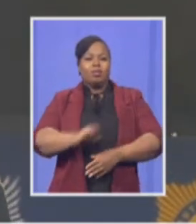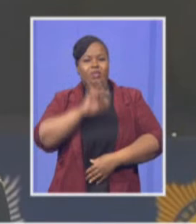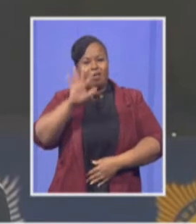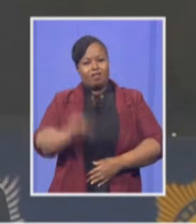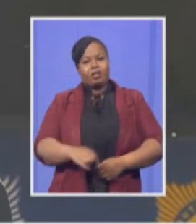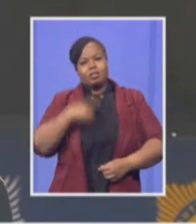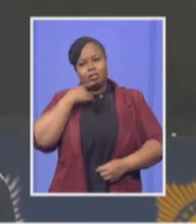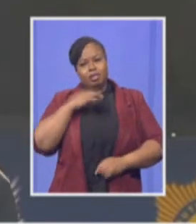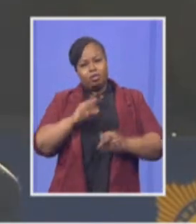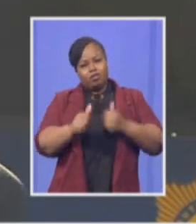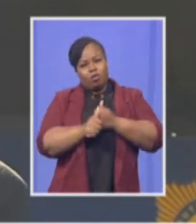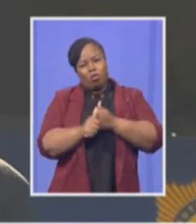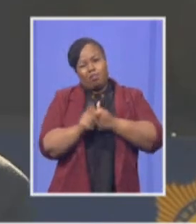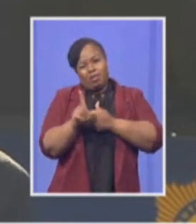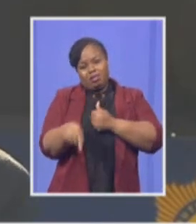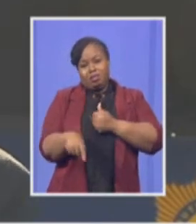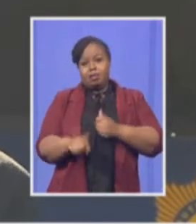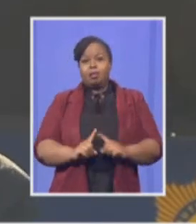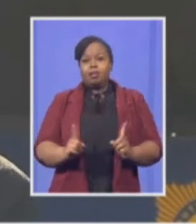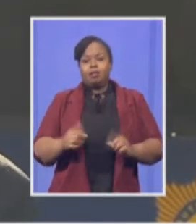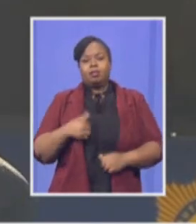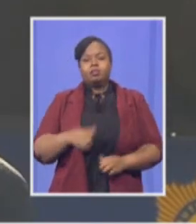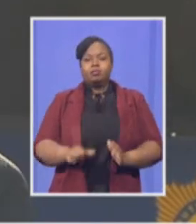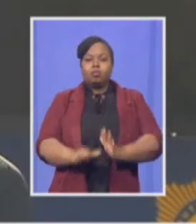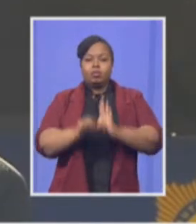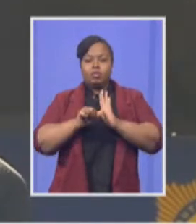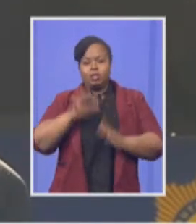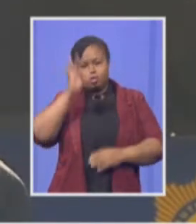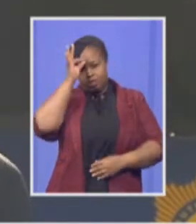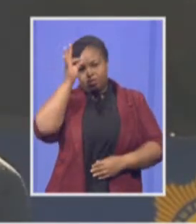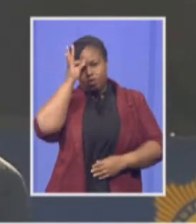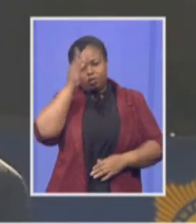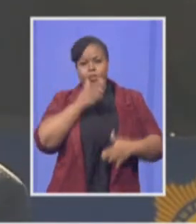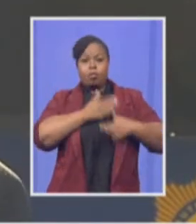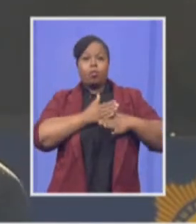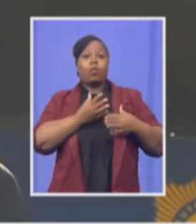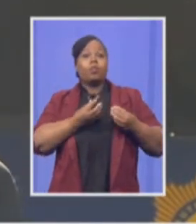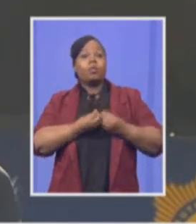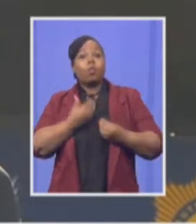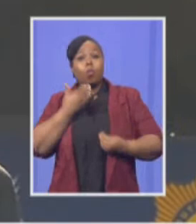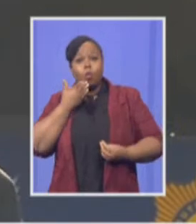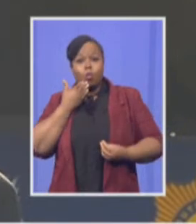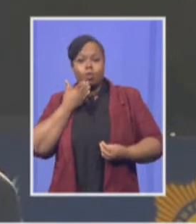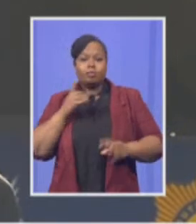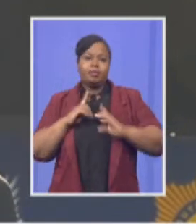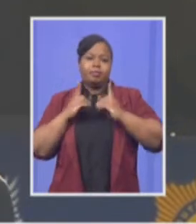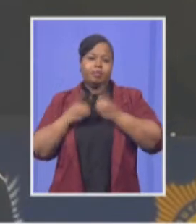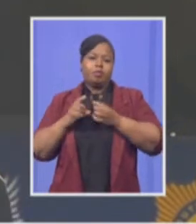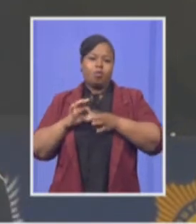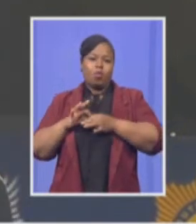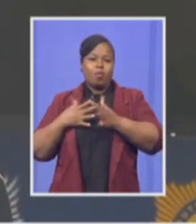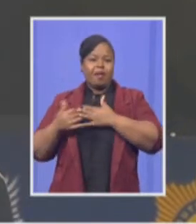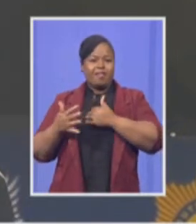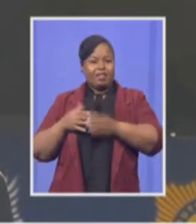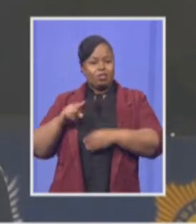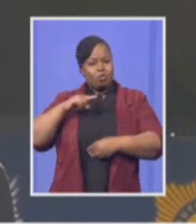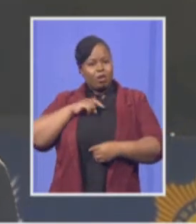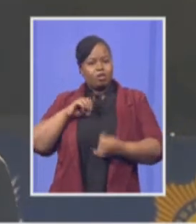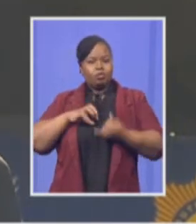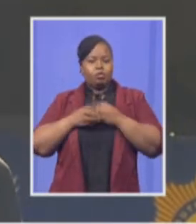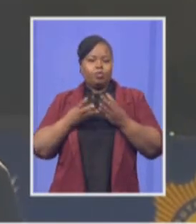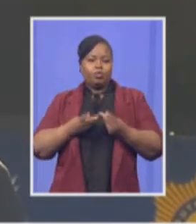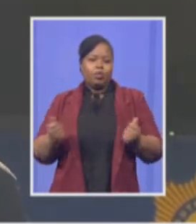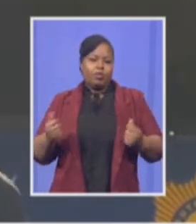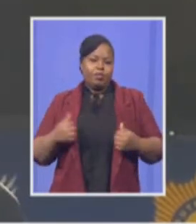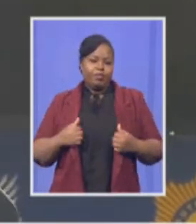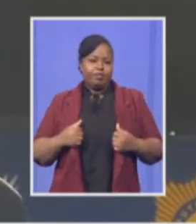nabo. Therefore kubalulekile ukuthi amaphoyisa asebenzisane no-Home Affairs ukuze into enjengalezo zikwazi